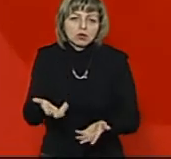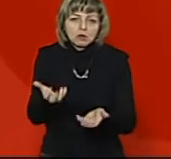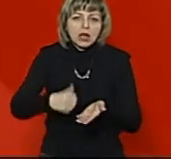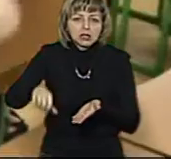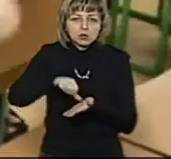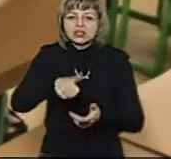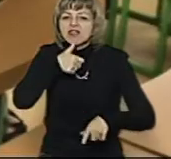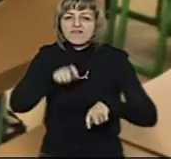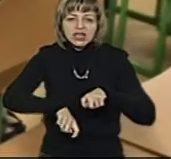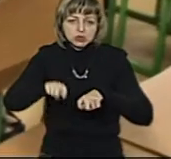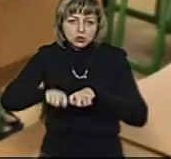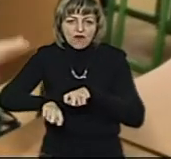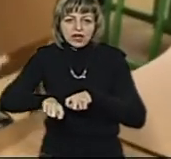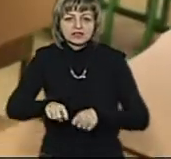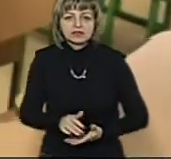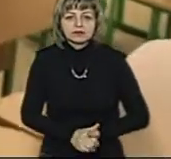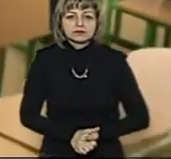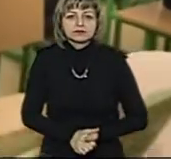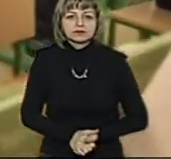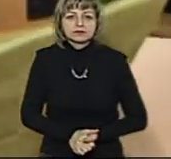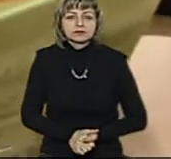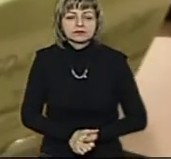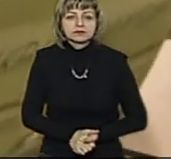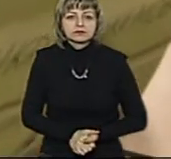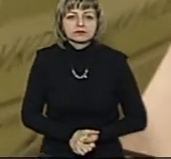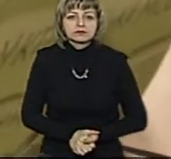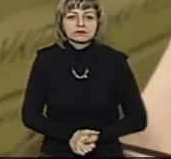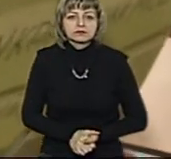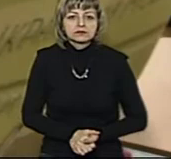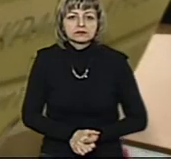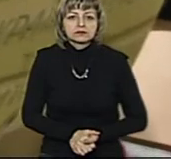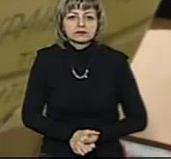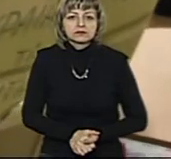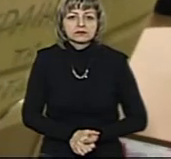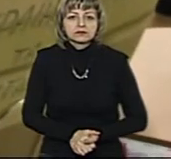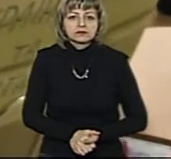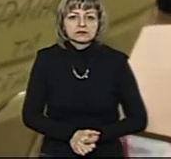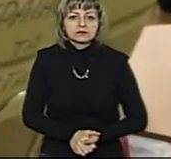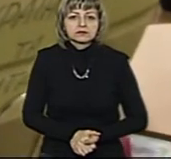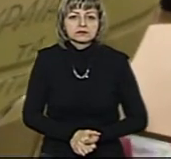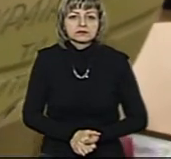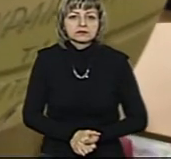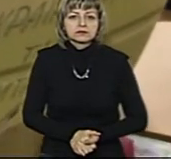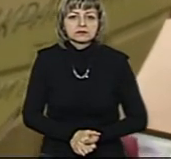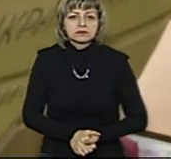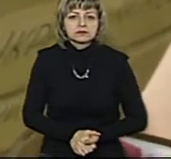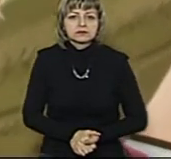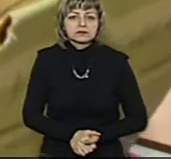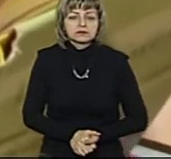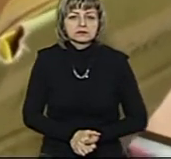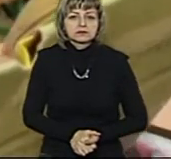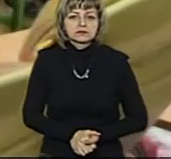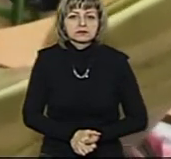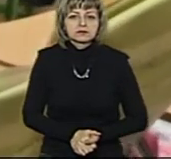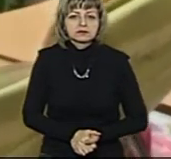тестуванні. А ще пофантазуйте, будь ласка, Юлічко. У нас такий пластик і його